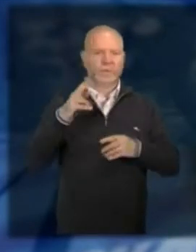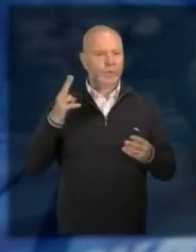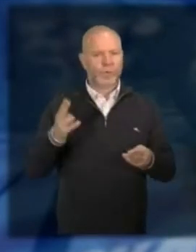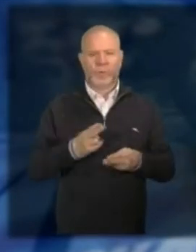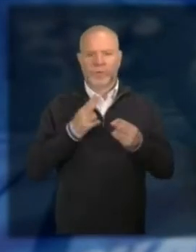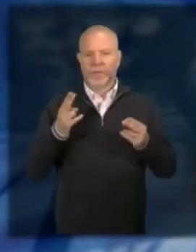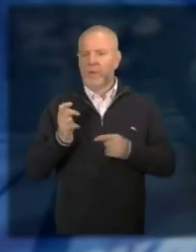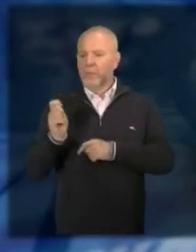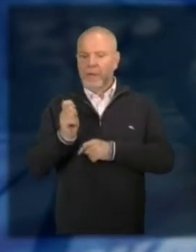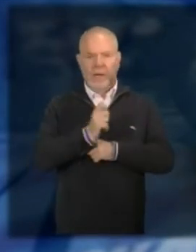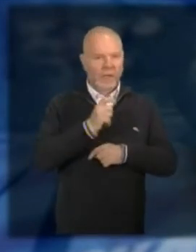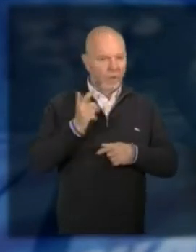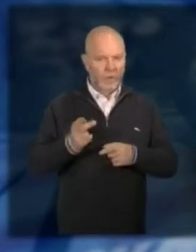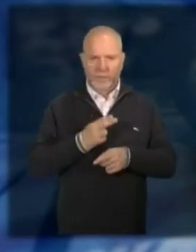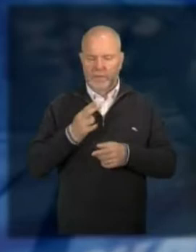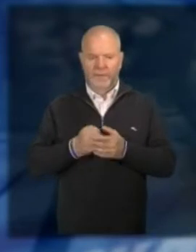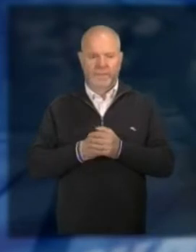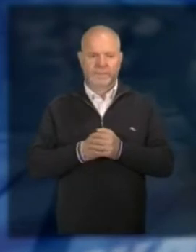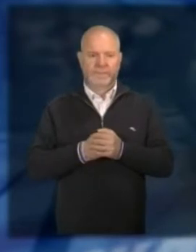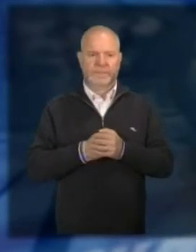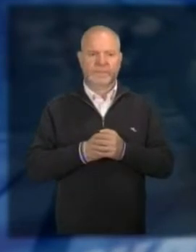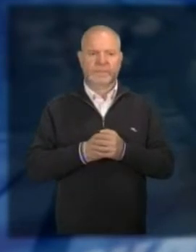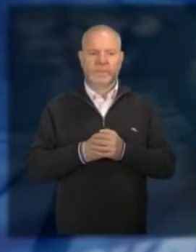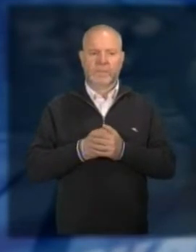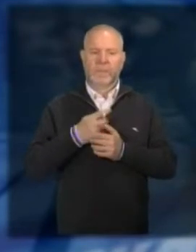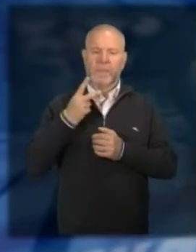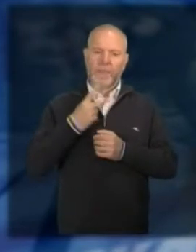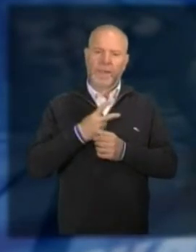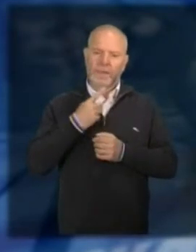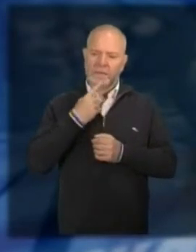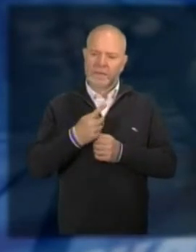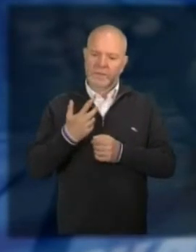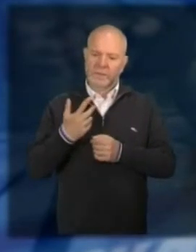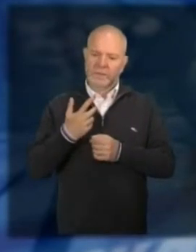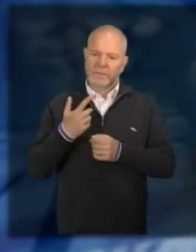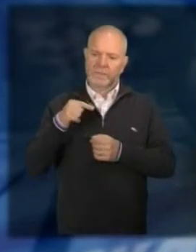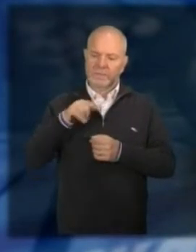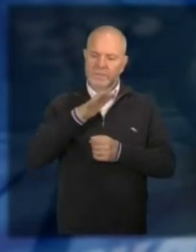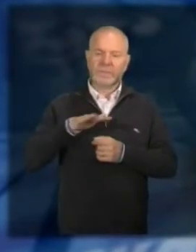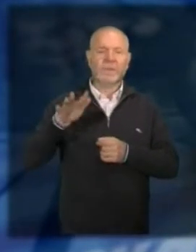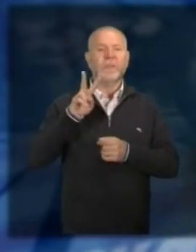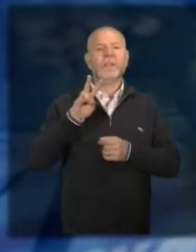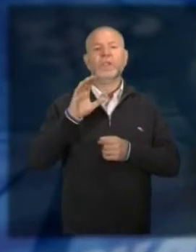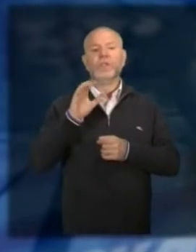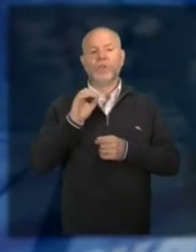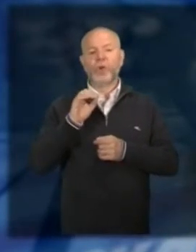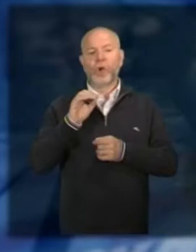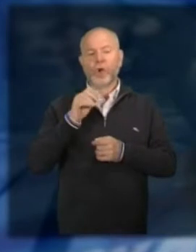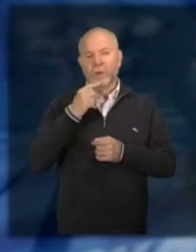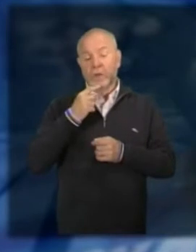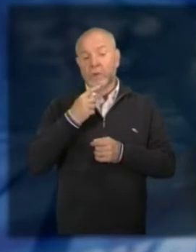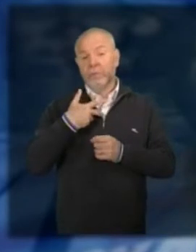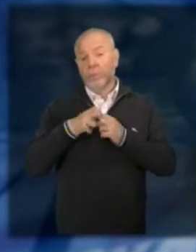stipendi ai dipendenti. Fra i problemi citati a livello occupazionale nel Verbano Cusiossola anche il capitolo sanità con